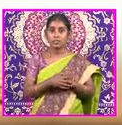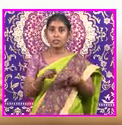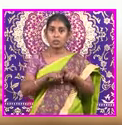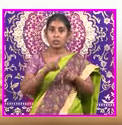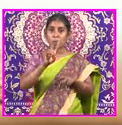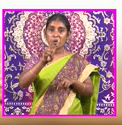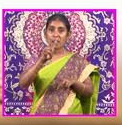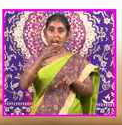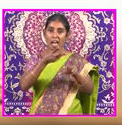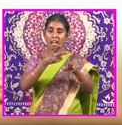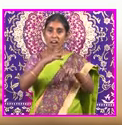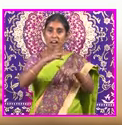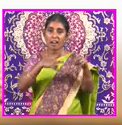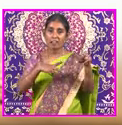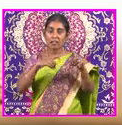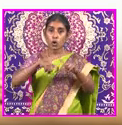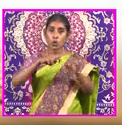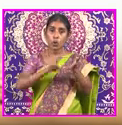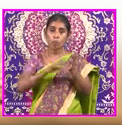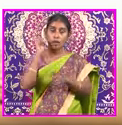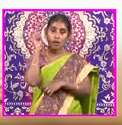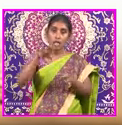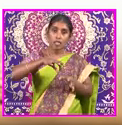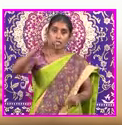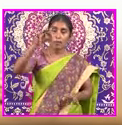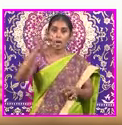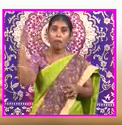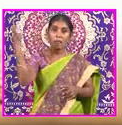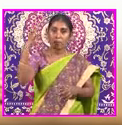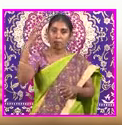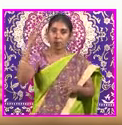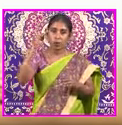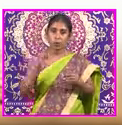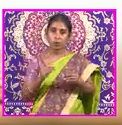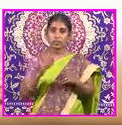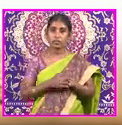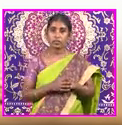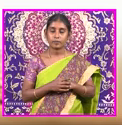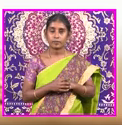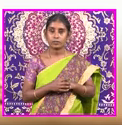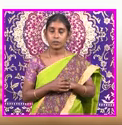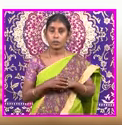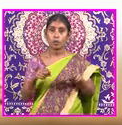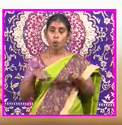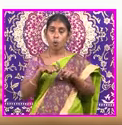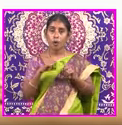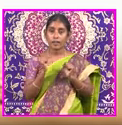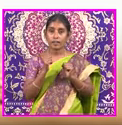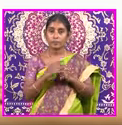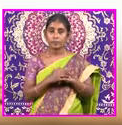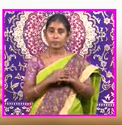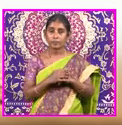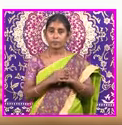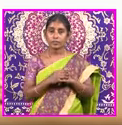வெப்பநிலையானது குறைகிறது. இதில் நம்ம என்ன புரிஞ்சுக்கணும்னா, புவியின் மேற்பரப்பிலிருந்து வளிமண்டலத்திற்கு மேலே அதாவது விண்வெளிக்கு செல்ல